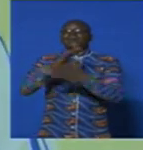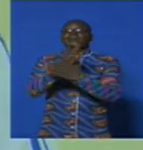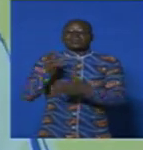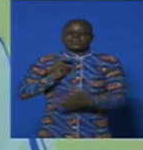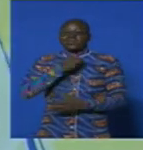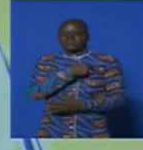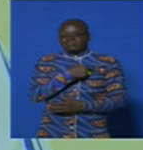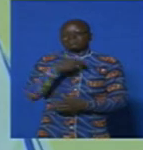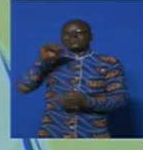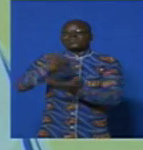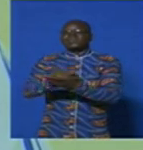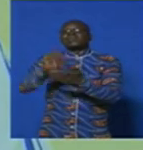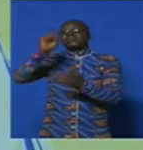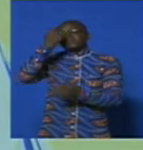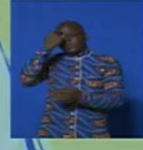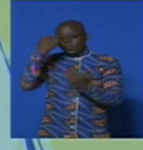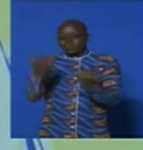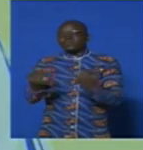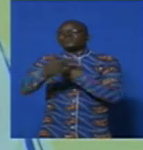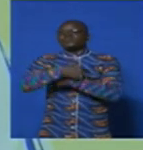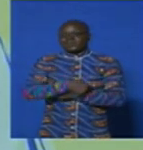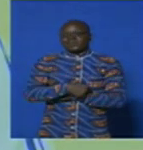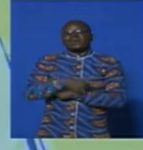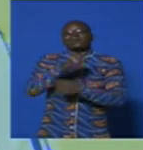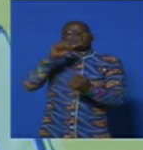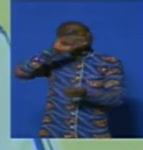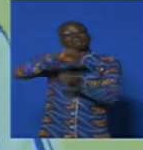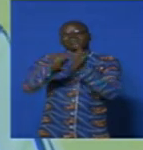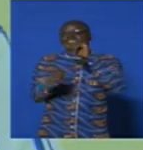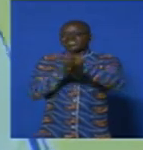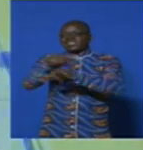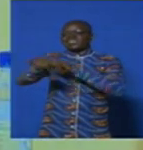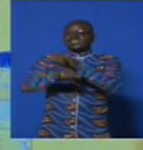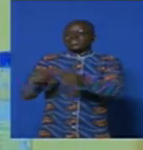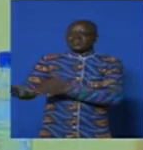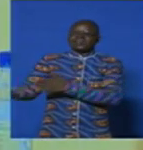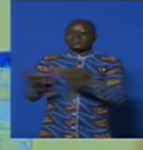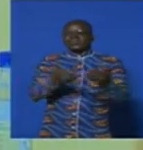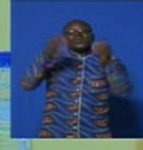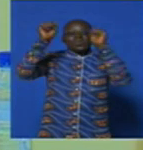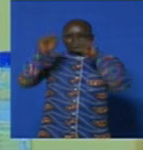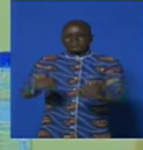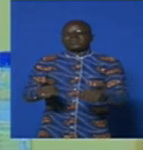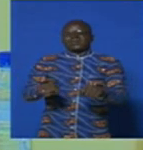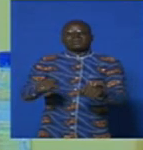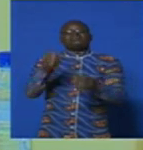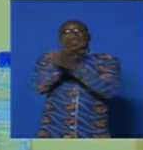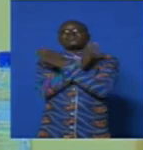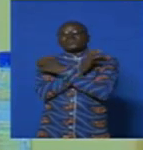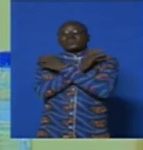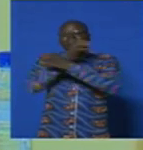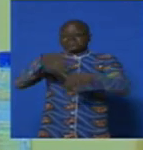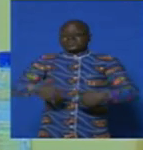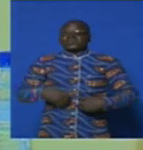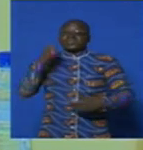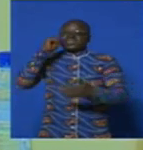ceux qui nous gouvernent aujourd'hui ont royalement trahi les aspirations qui les ont portés au pouvoir. Un chômage endémique des jeunes et des femmes, avec